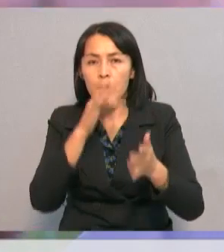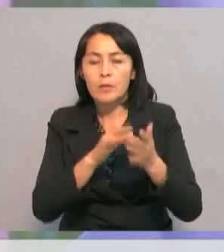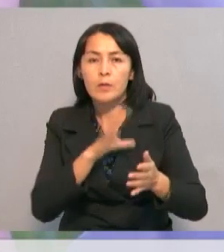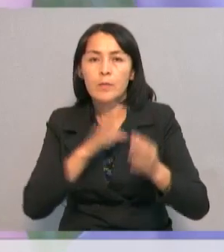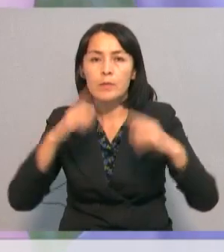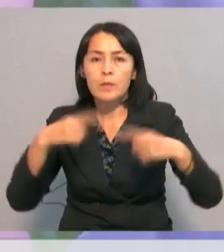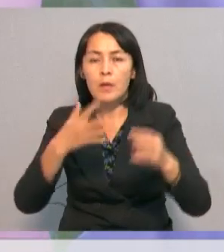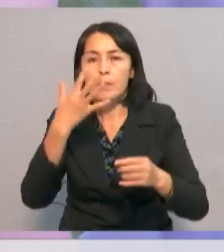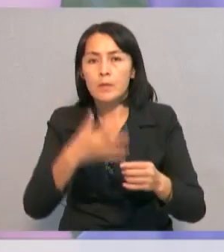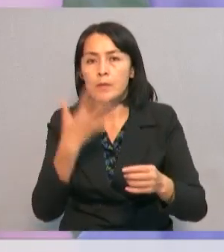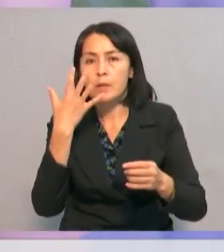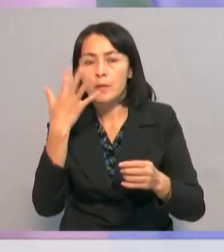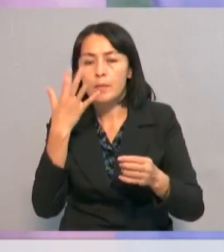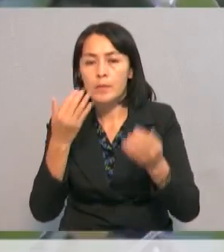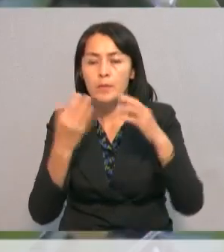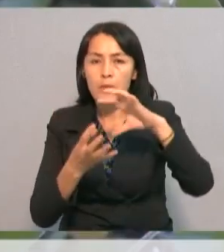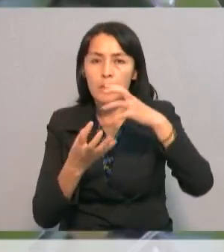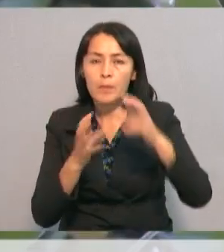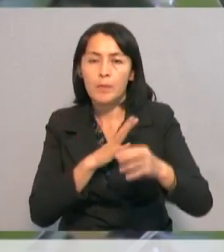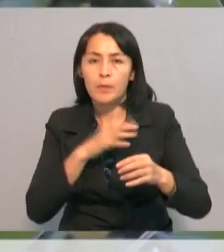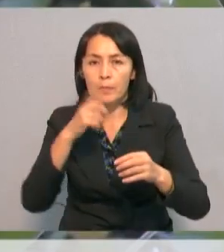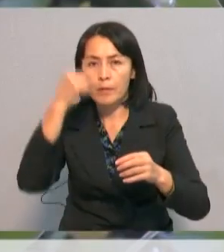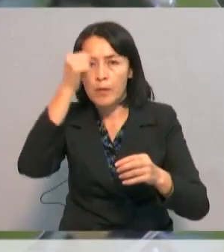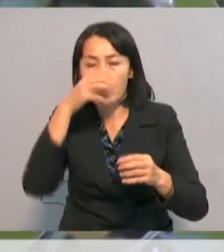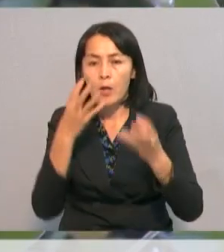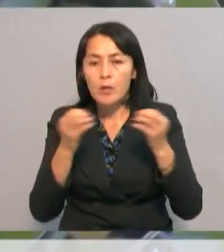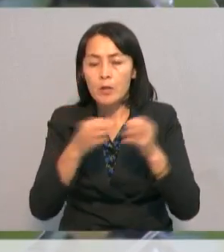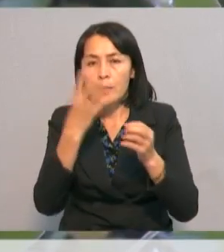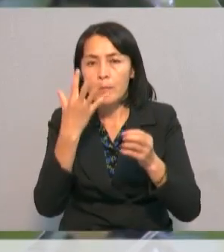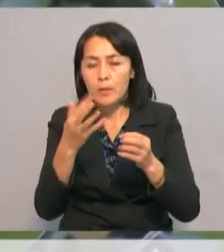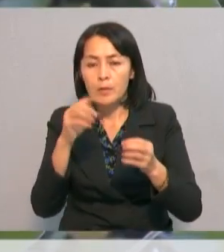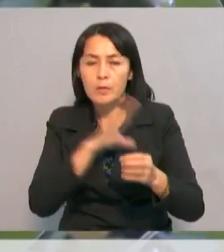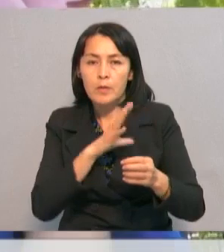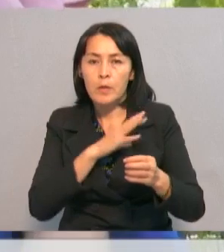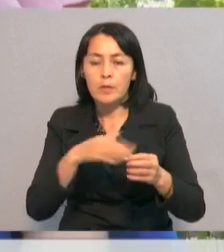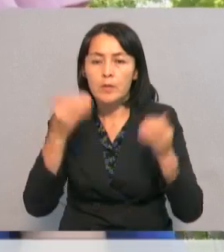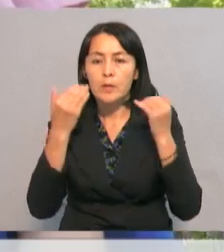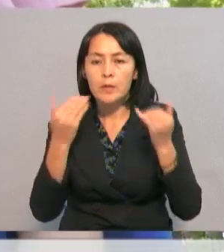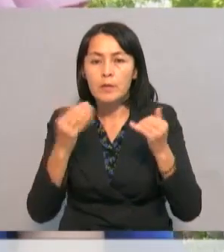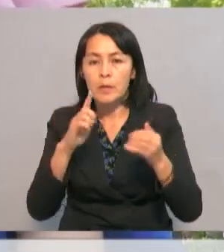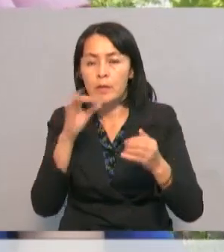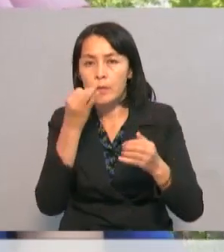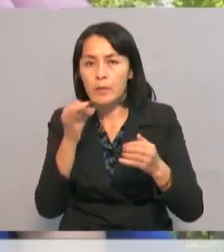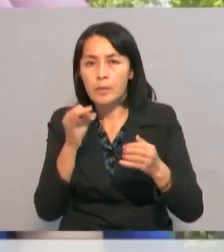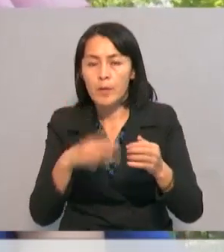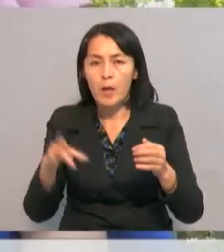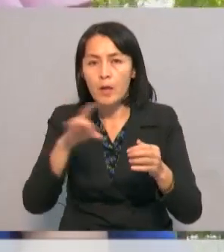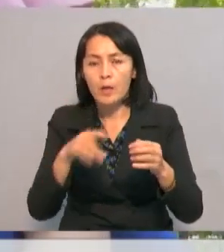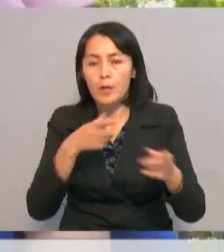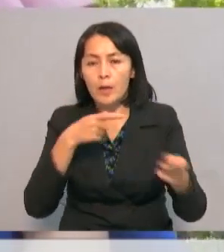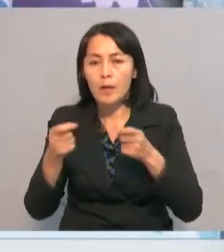было установлено 55 устройств wi-fi в этом году ещё 15 линий установлены на площади байт бипи в районе